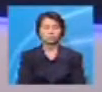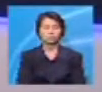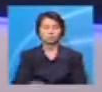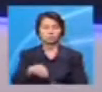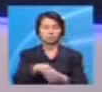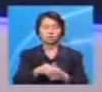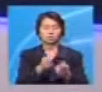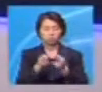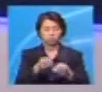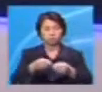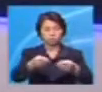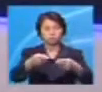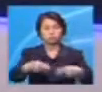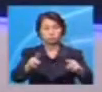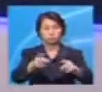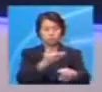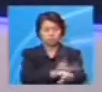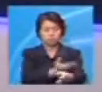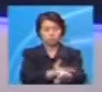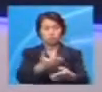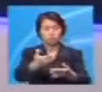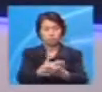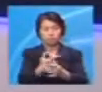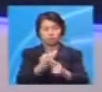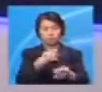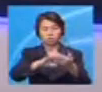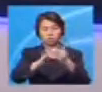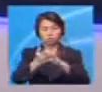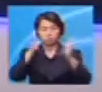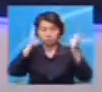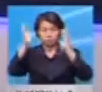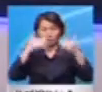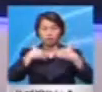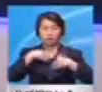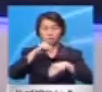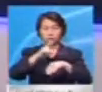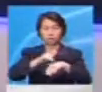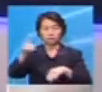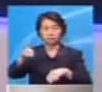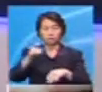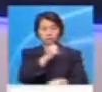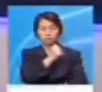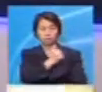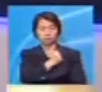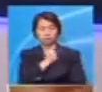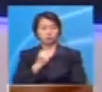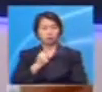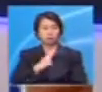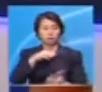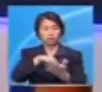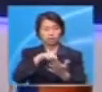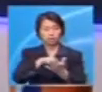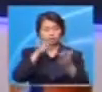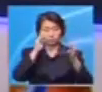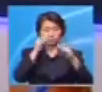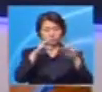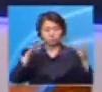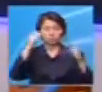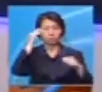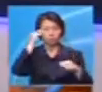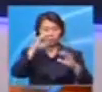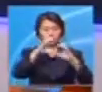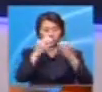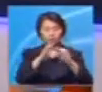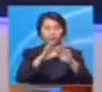dalam usaha memberi peluang kepada generasi baru dari komuniti Malaysia yang berada di Toronto Canada mempelajari bahasa kebangsaan kelas